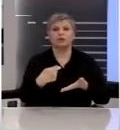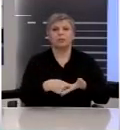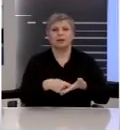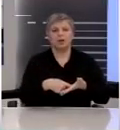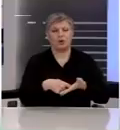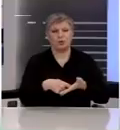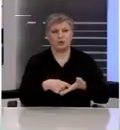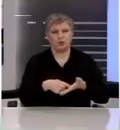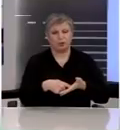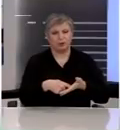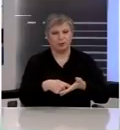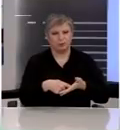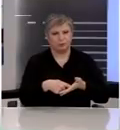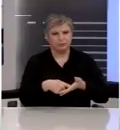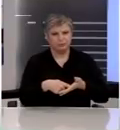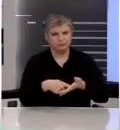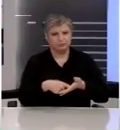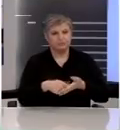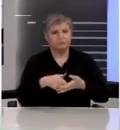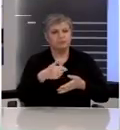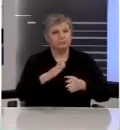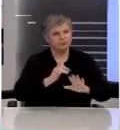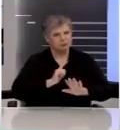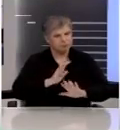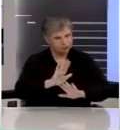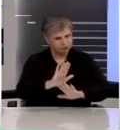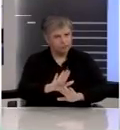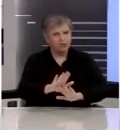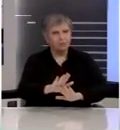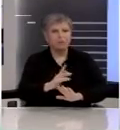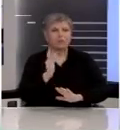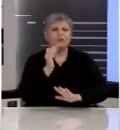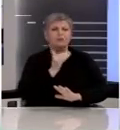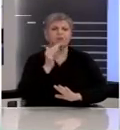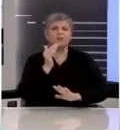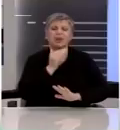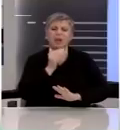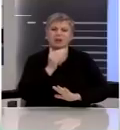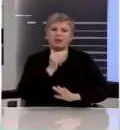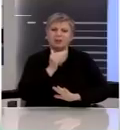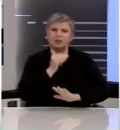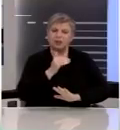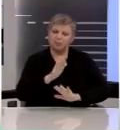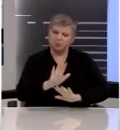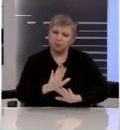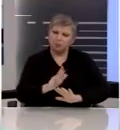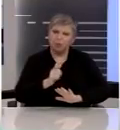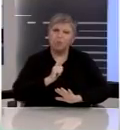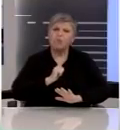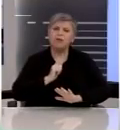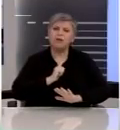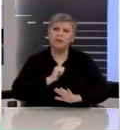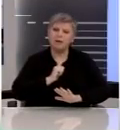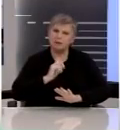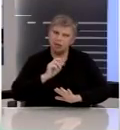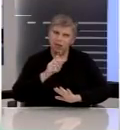Καθίστε, κύριε Γεωργιάδη, μη βιάζεστε. Μπράβο, αυτό που λέτε εσείς. Μη βιάζεστε, μη μου βιάζεστε. Παρακαλώ,